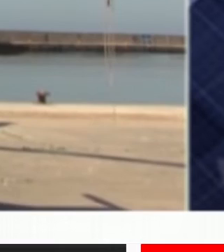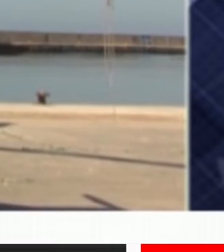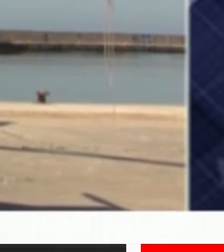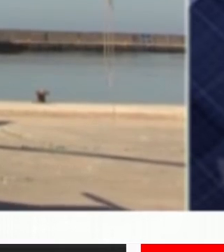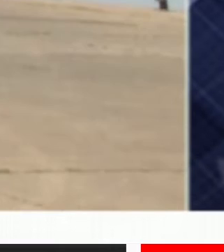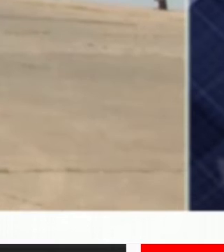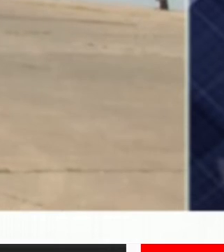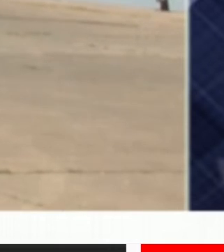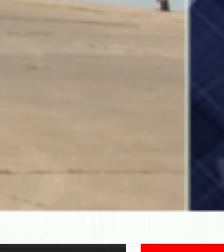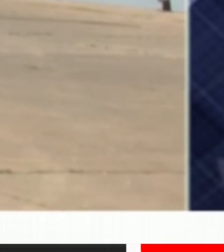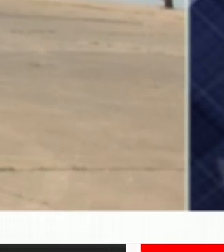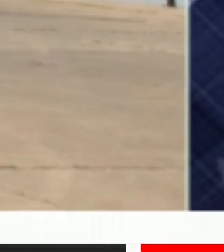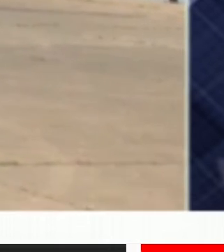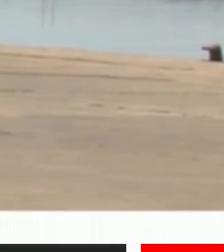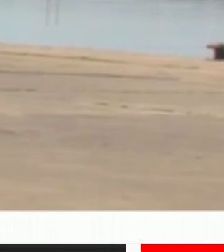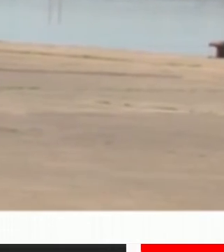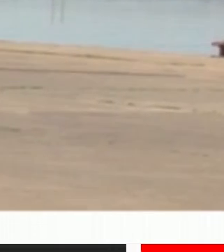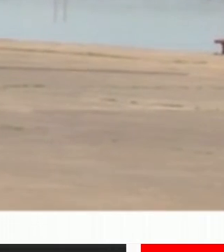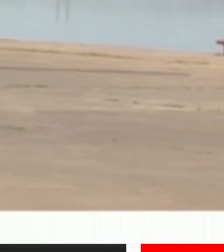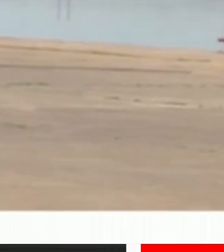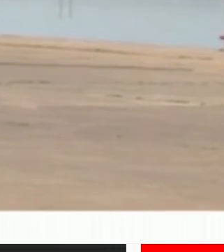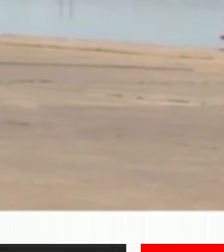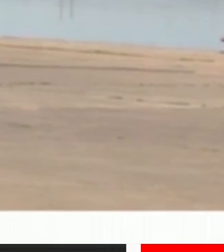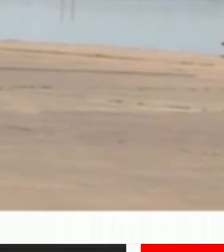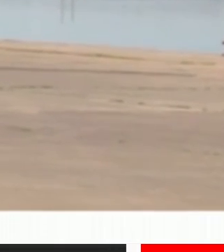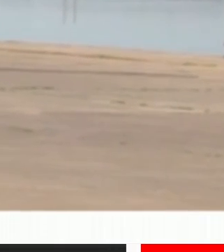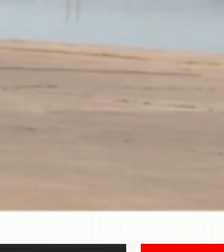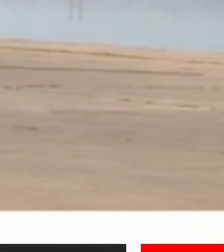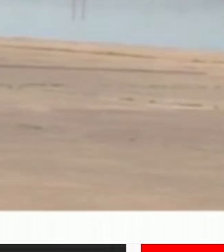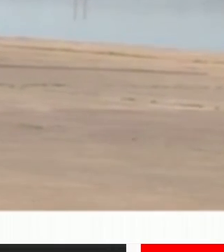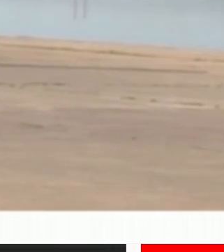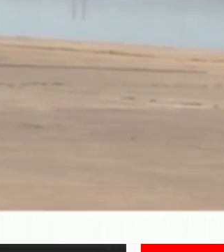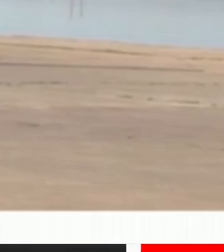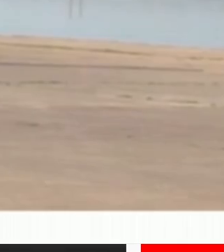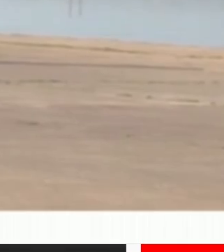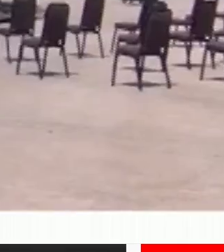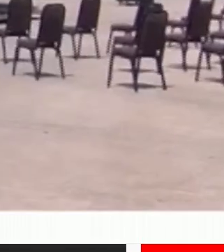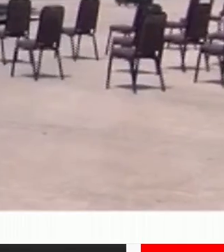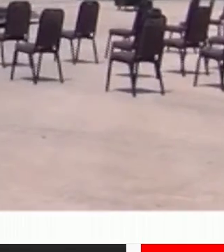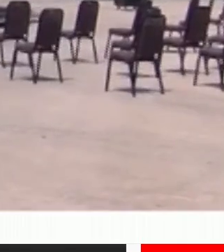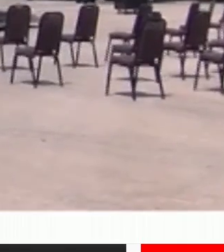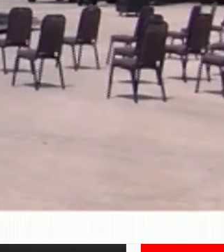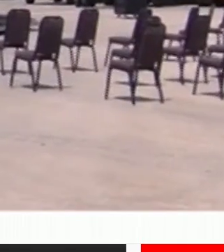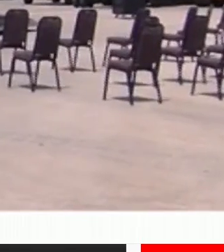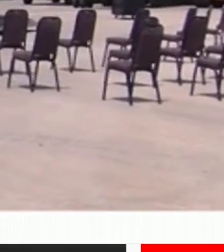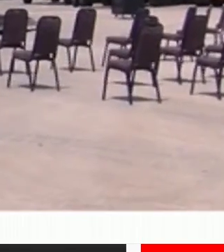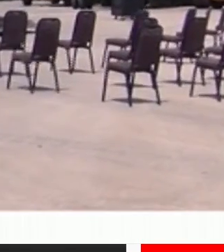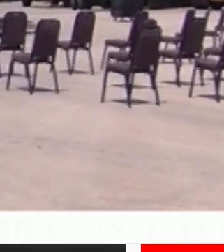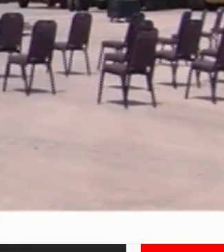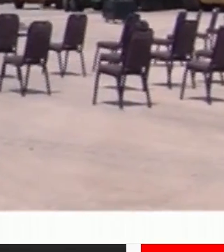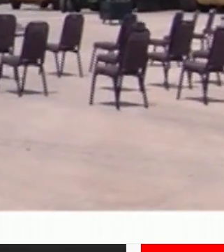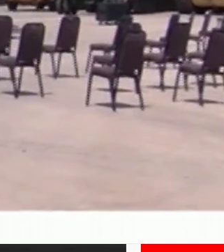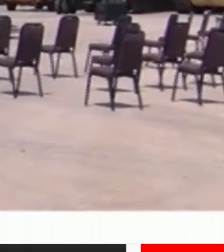πρέσβης είπε ότι το Νοέμβριο θα σταθμεύσουν πάρα πολλά στρατεύματα και ελικόπτερα και